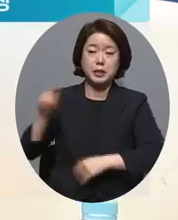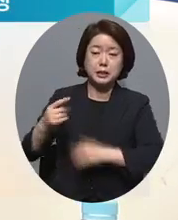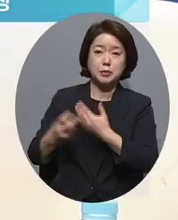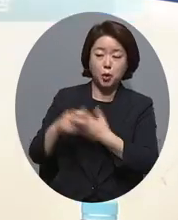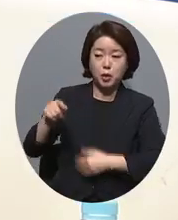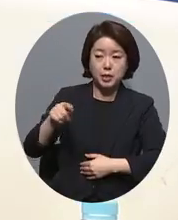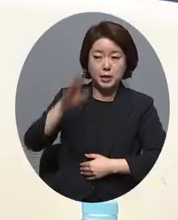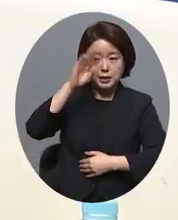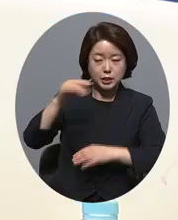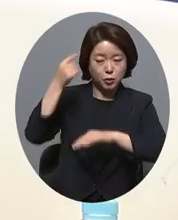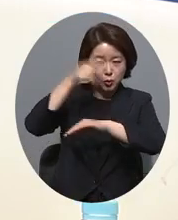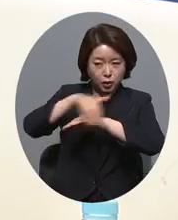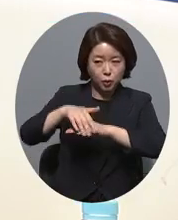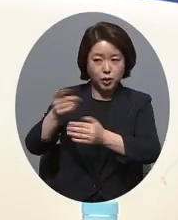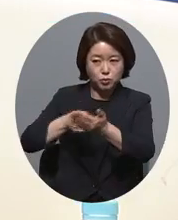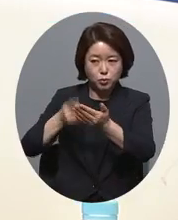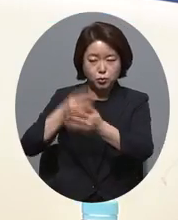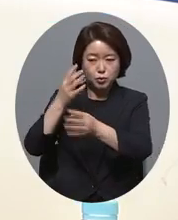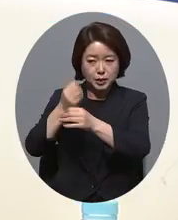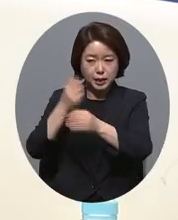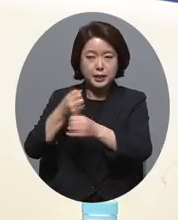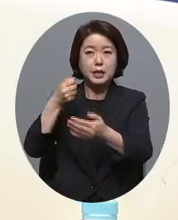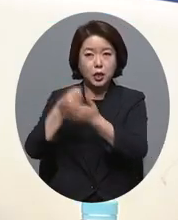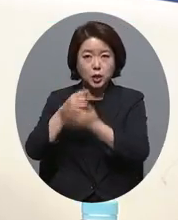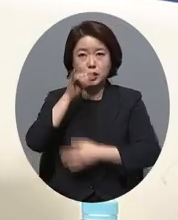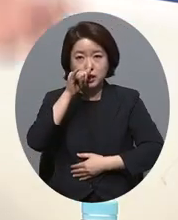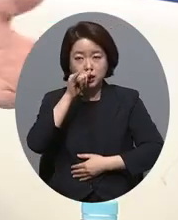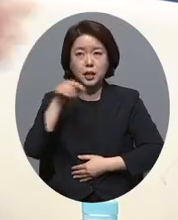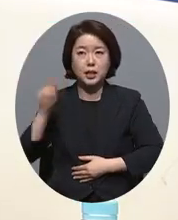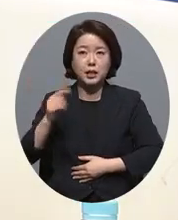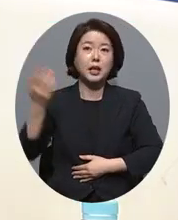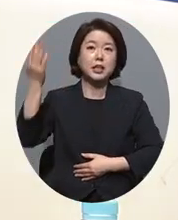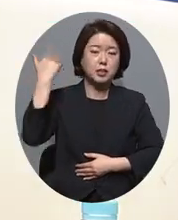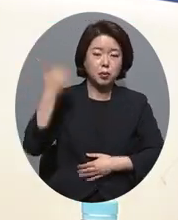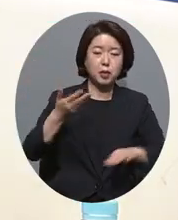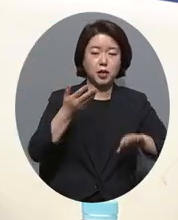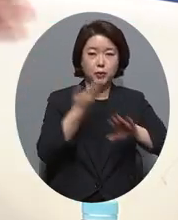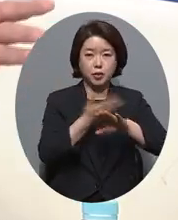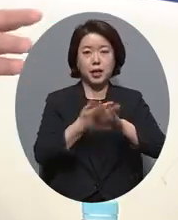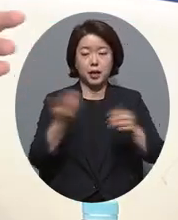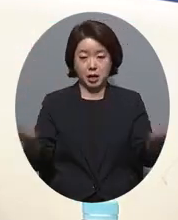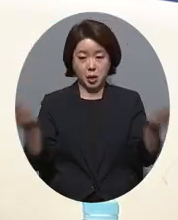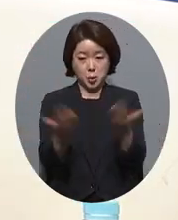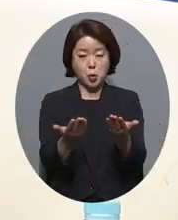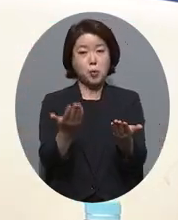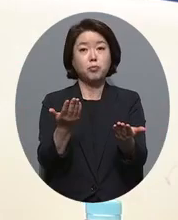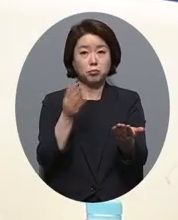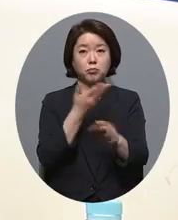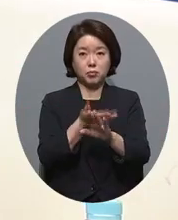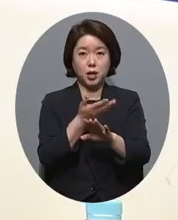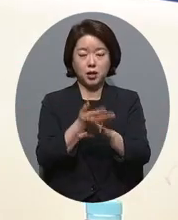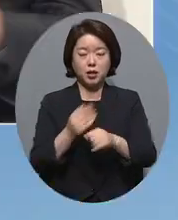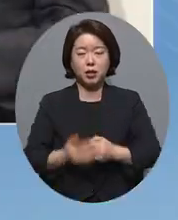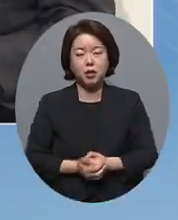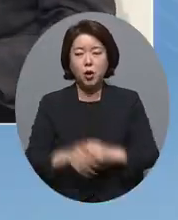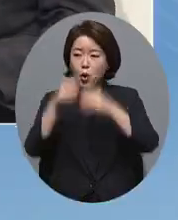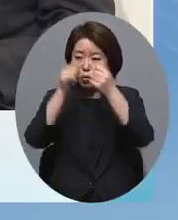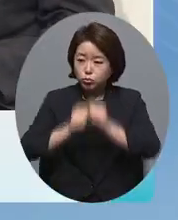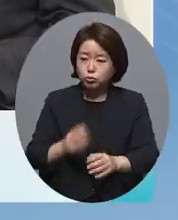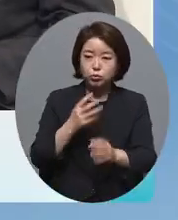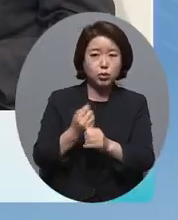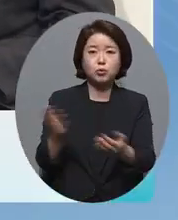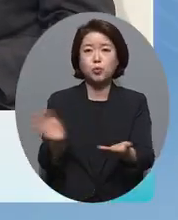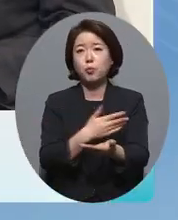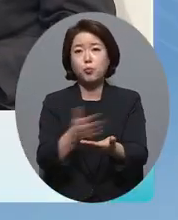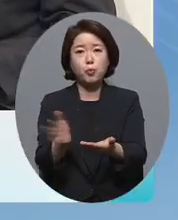이제 치료계획과 수술 날짜 같은 걸 잡은 것으로 보여요 이게 바로 지난번과 다른 거예요 지난번에 한동훈 법무부 장관도 구체적인 일정이